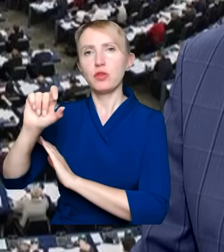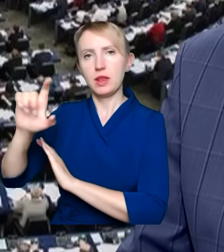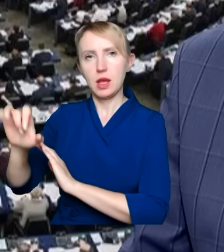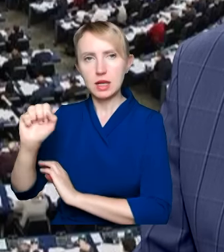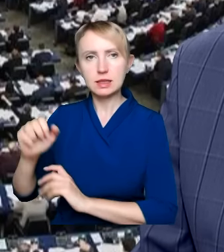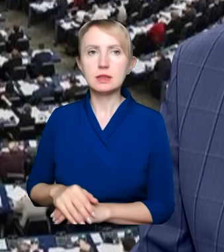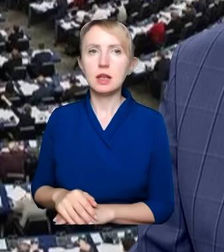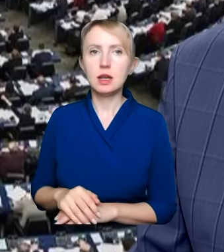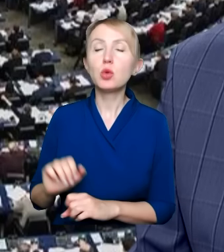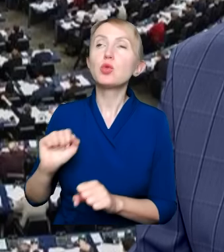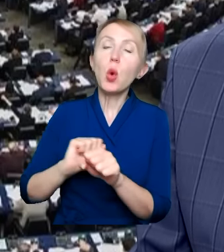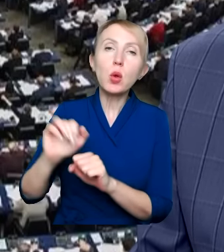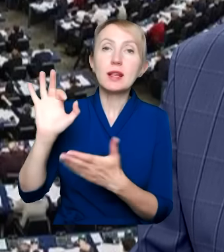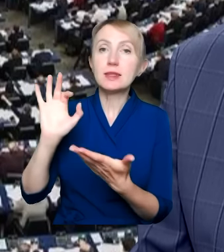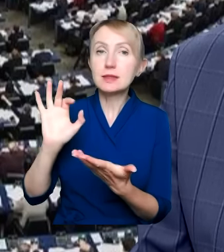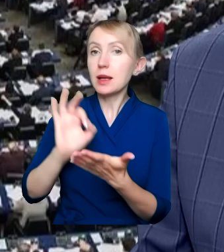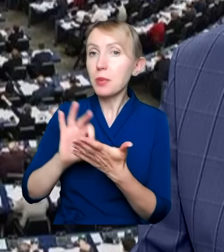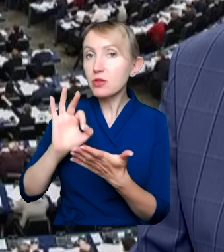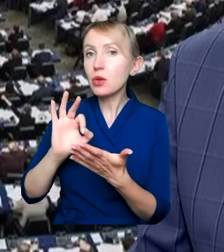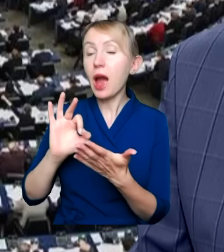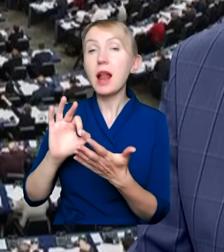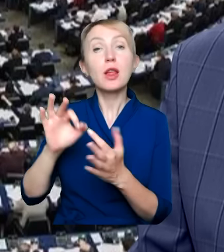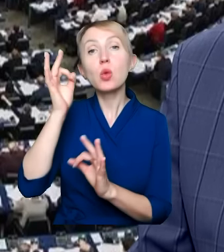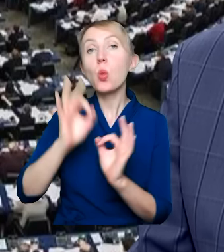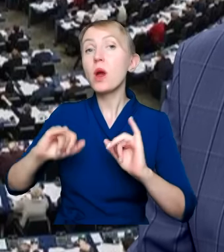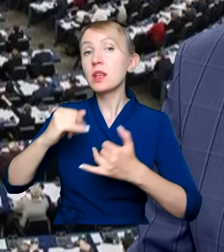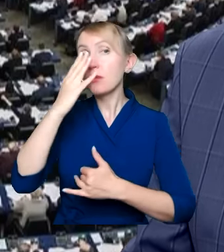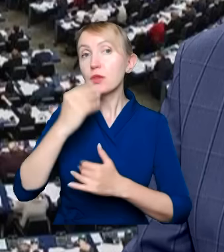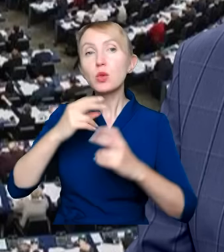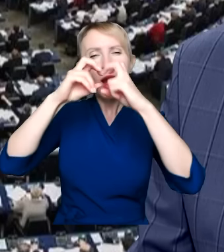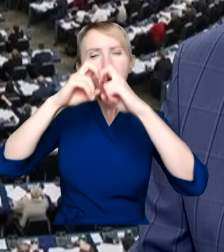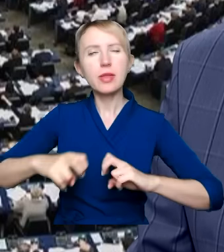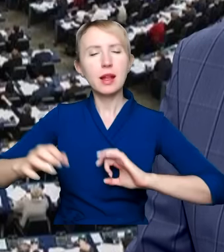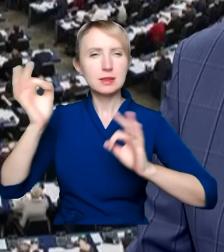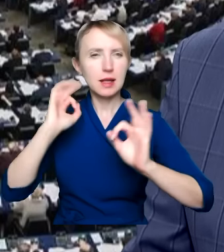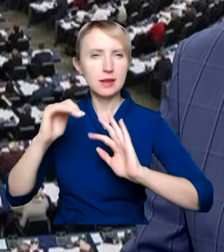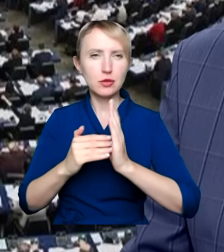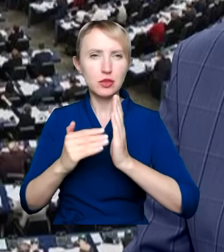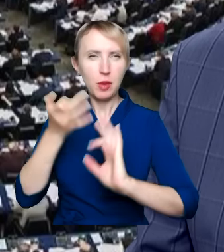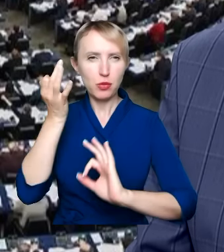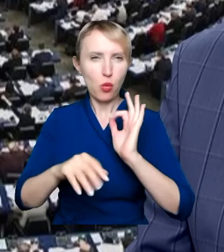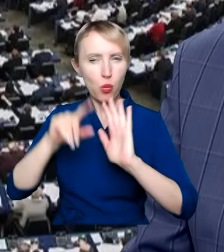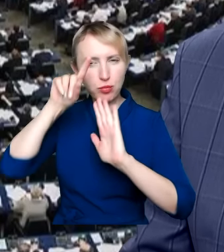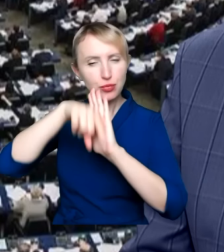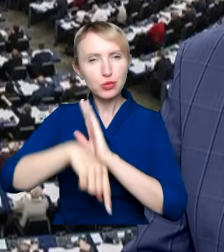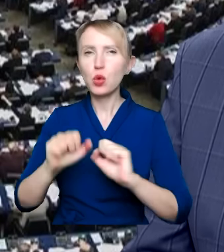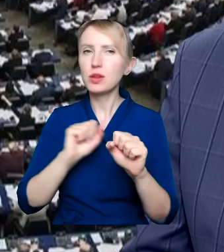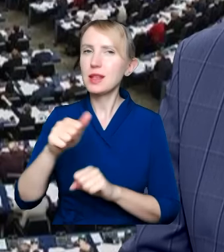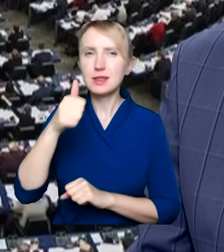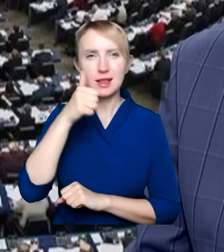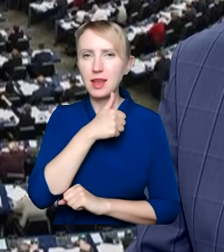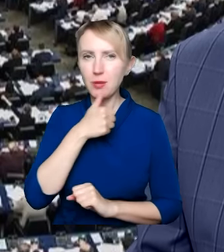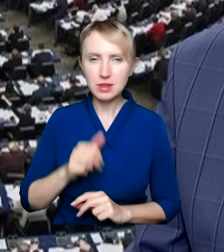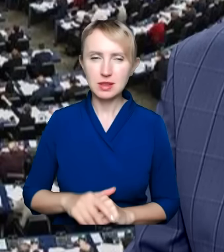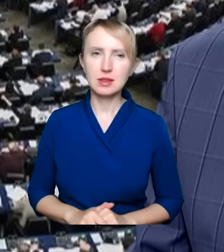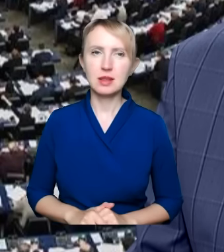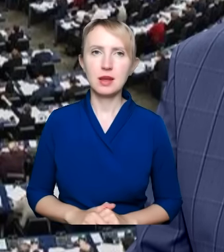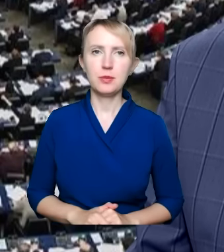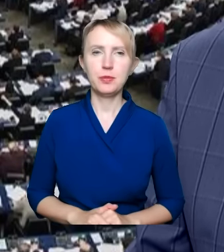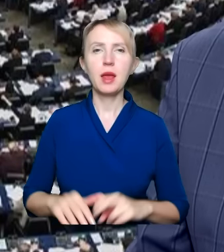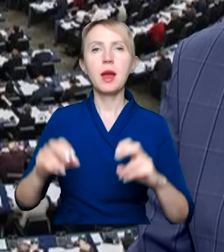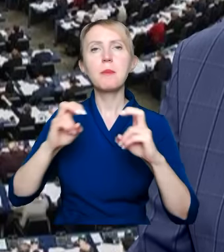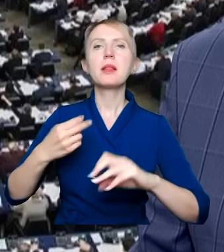przepływomierz dopiero po wnikliwy danych to nie są kwestie jakiejś tajemnicy zarówno badania przed